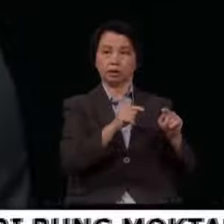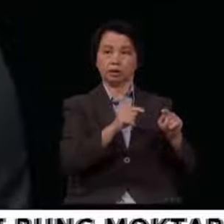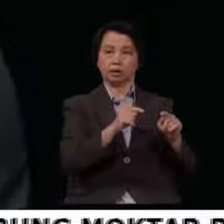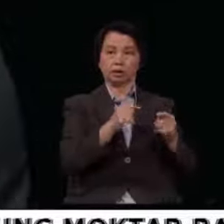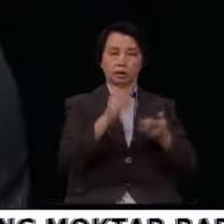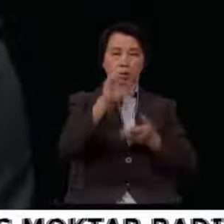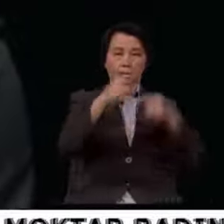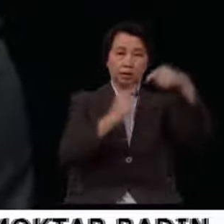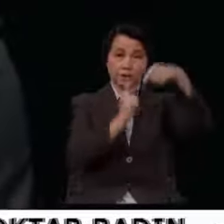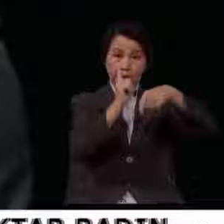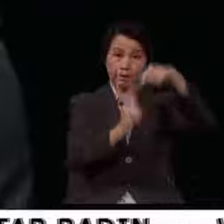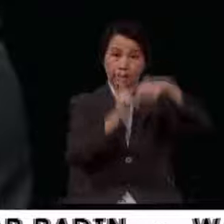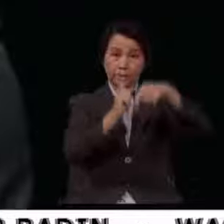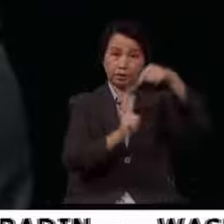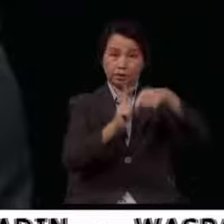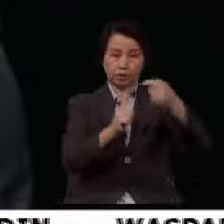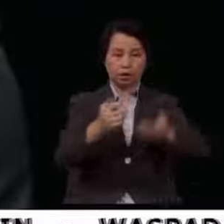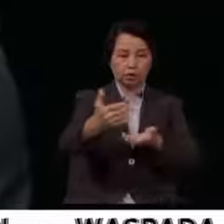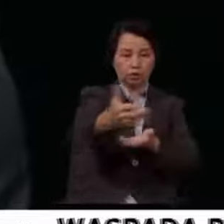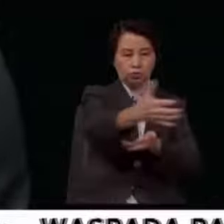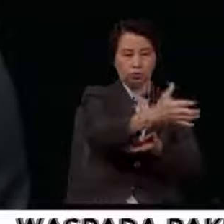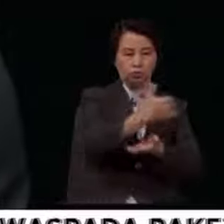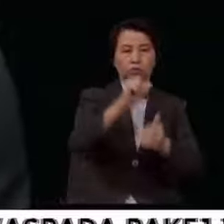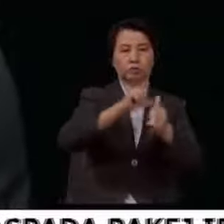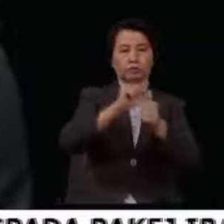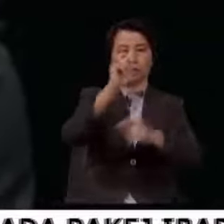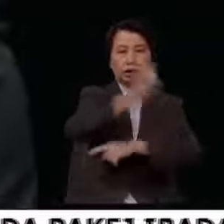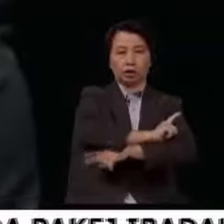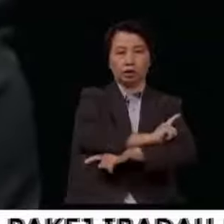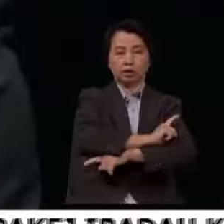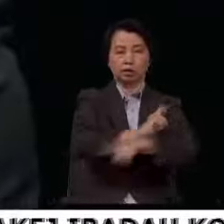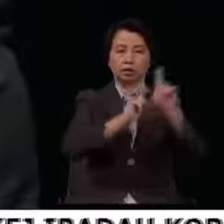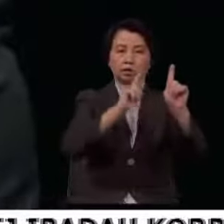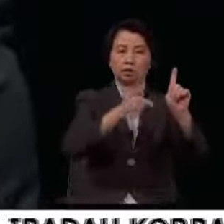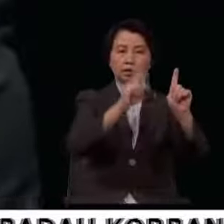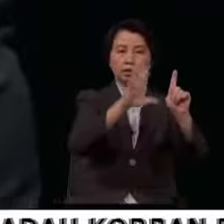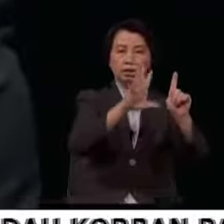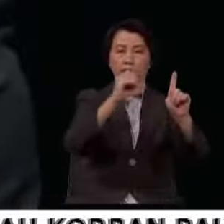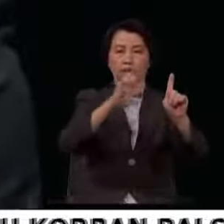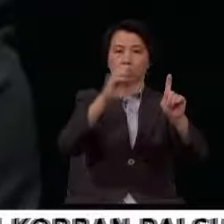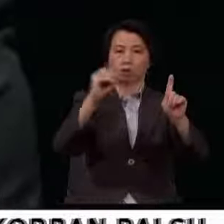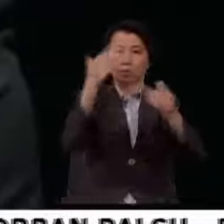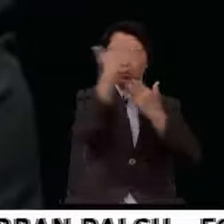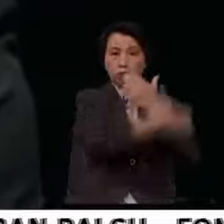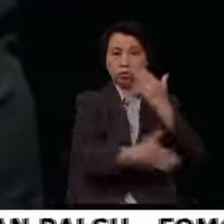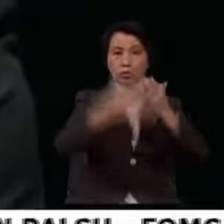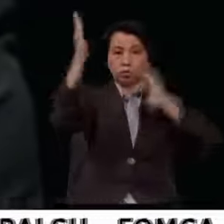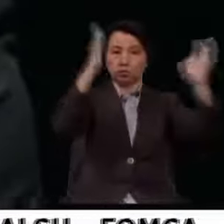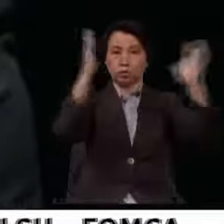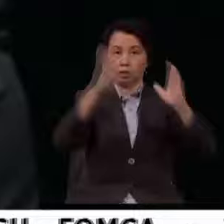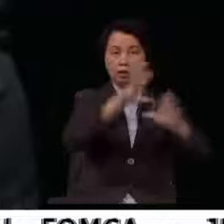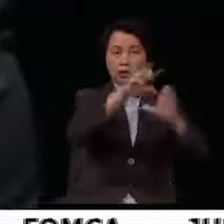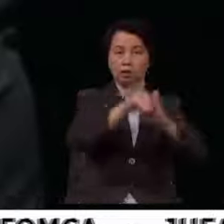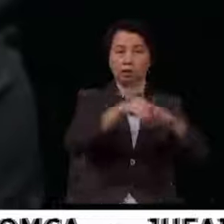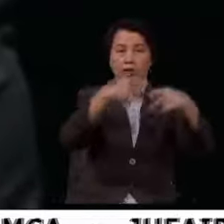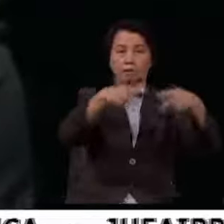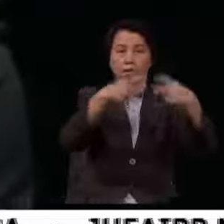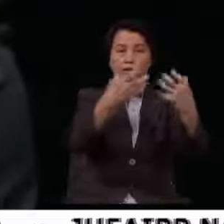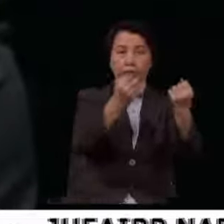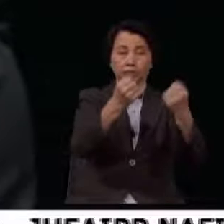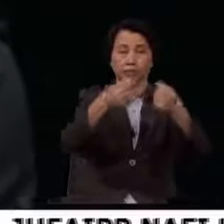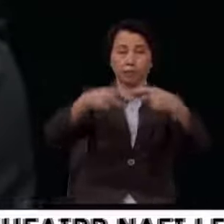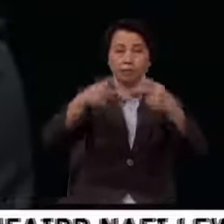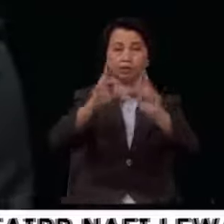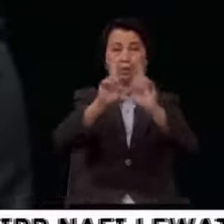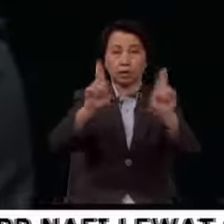Suami ini yang kita pantau yang kita apa begitu untuk mendapat maklumat jadi lebih kita